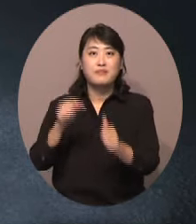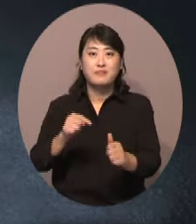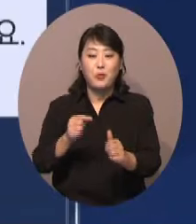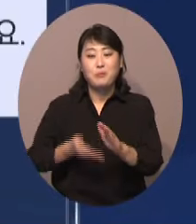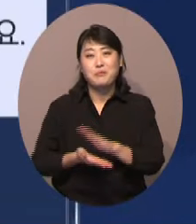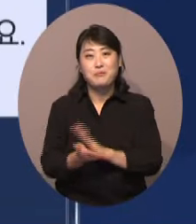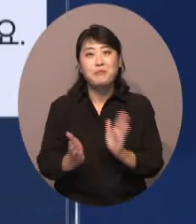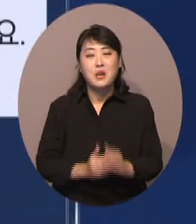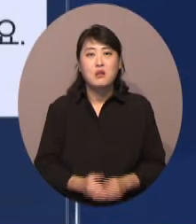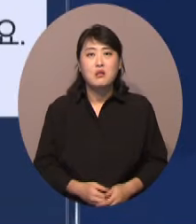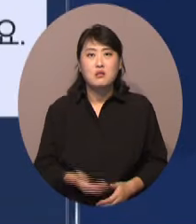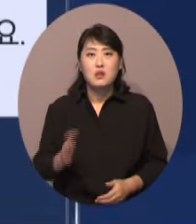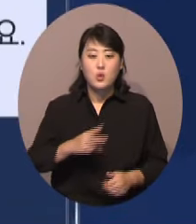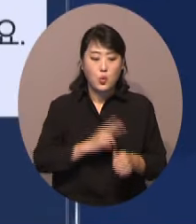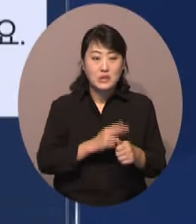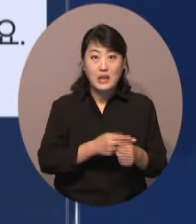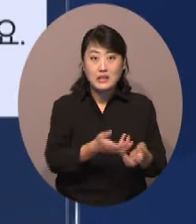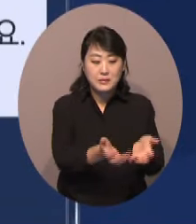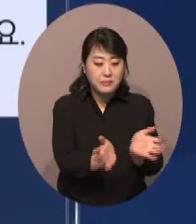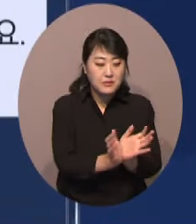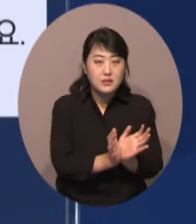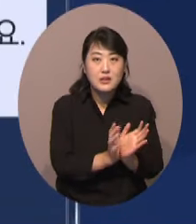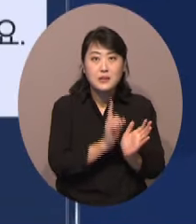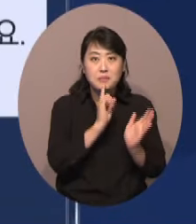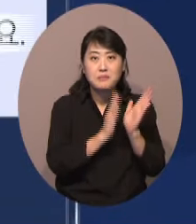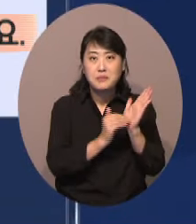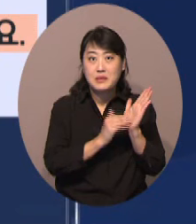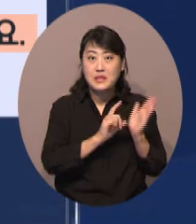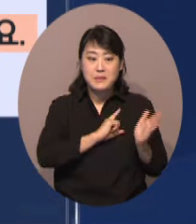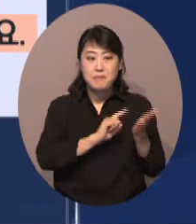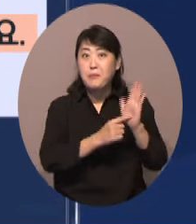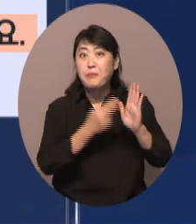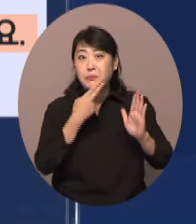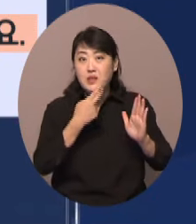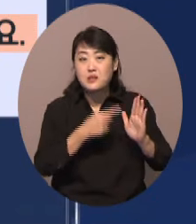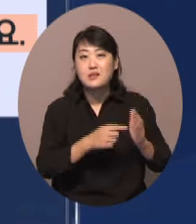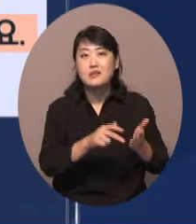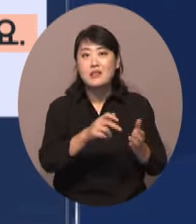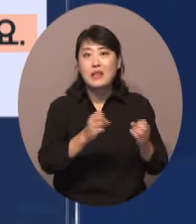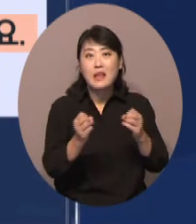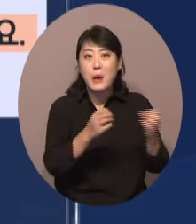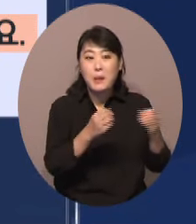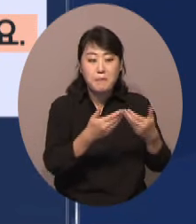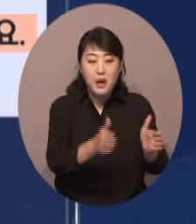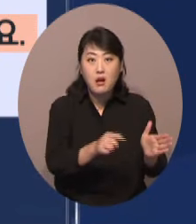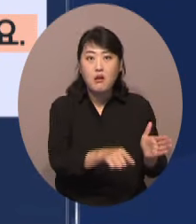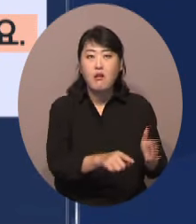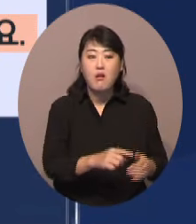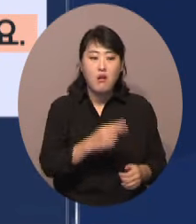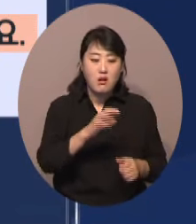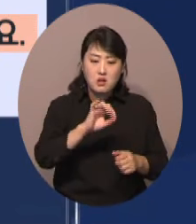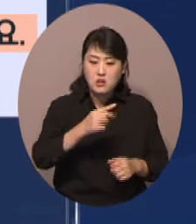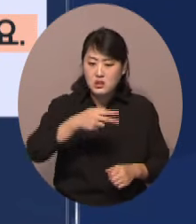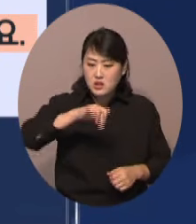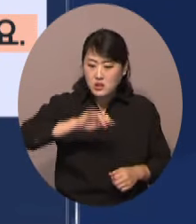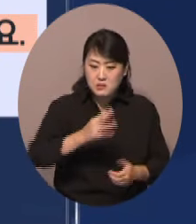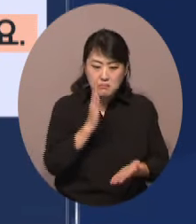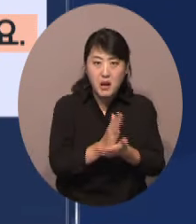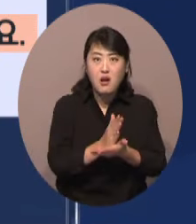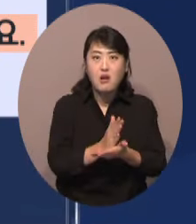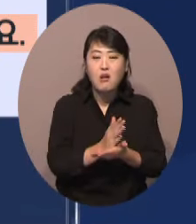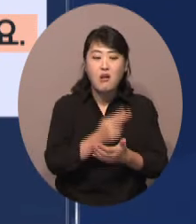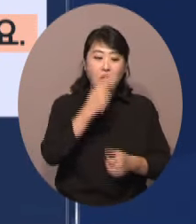했습니다 그런데 교사들이 참여한 익명 채팅방에서는 학교에서 을지를 하지 않겠다는 어처구니 없는 서약서를